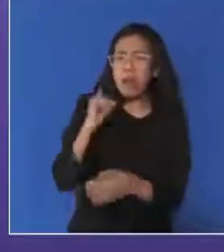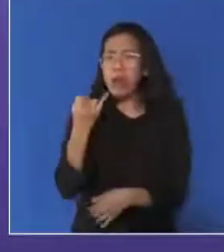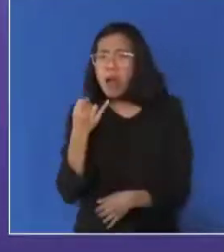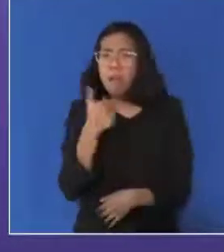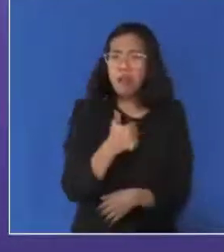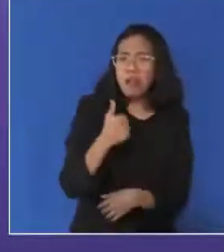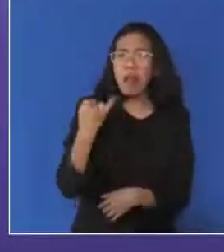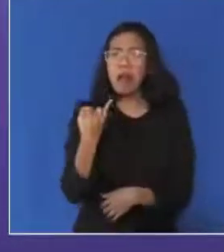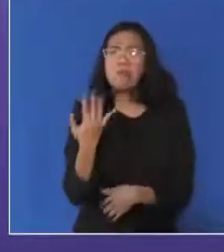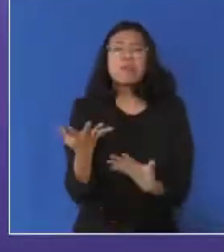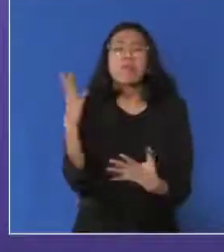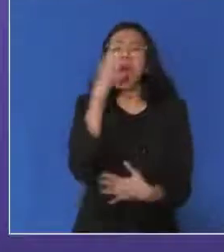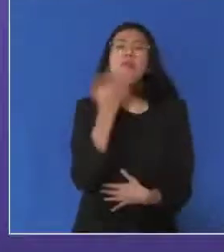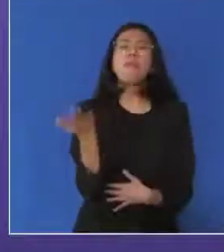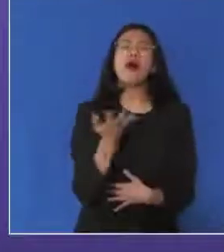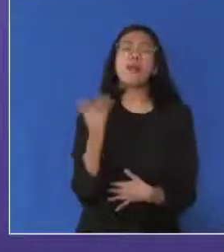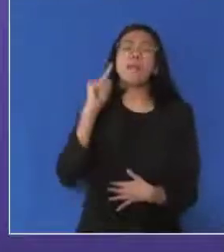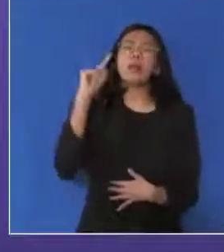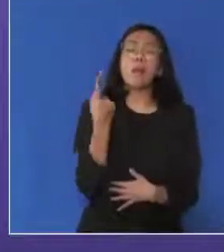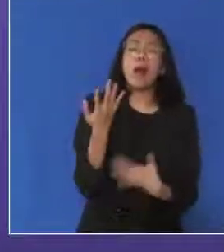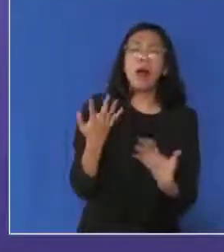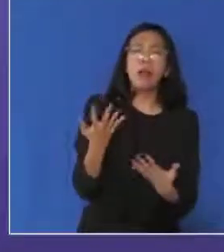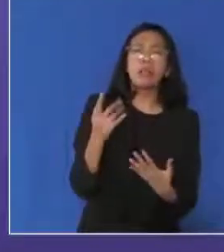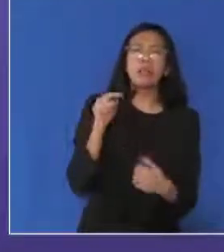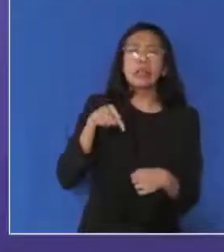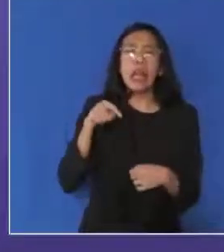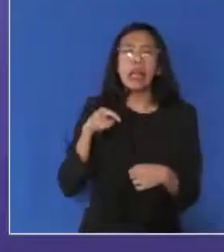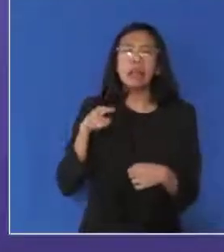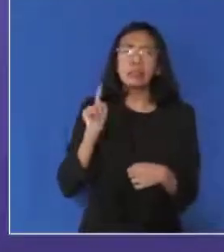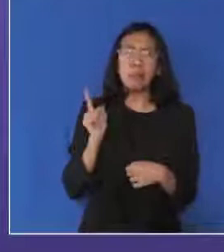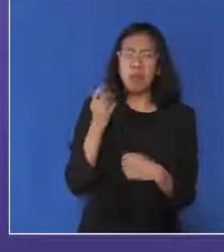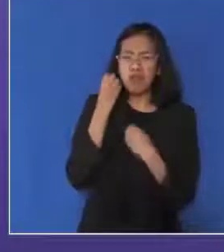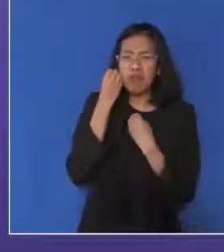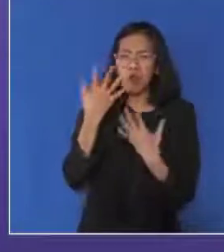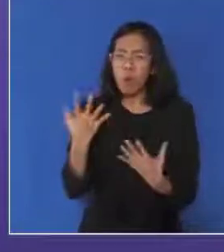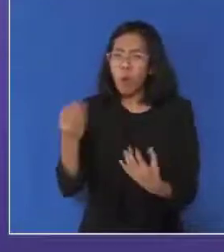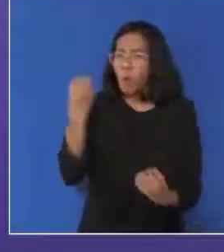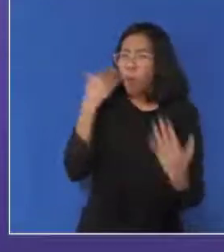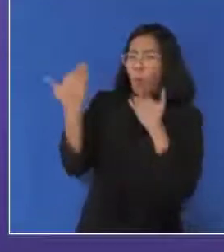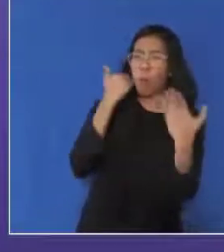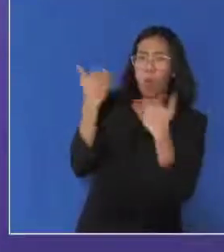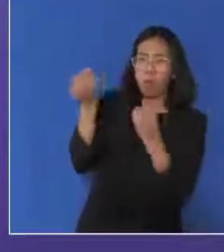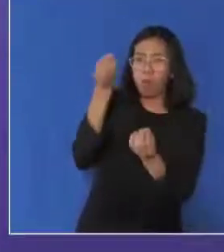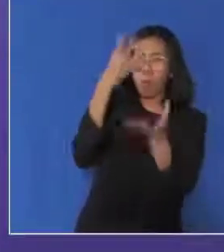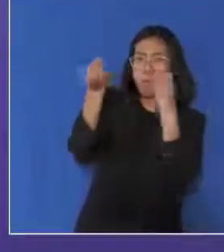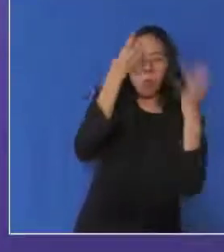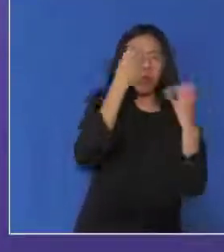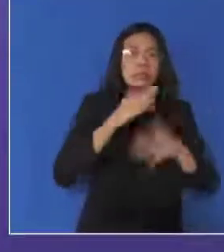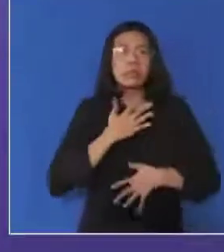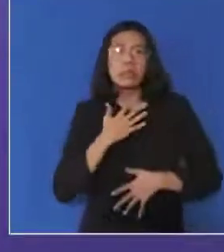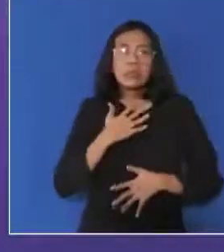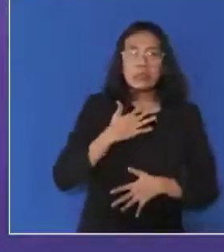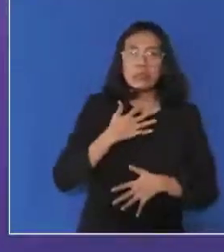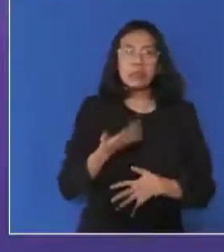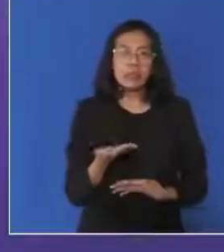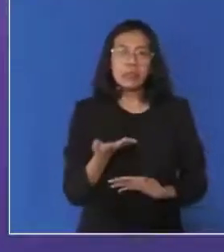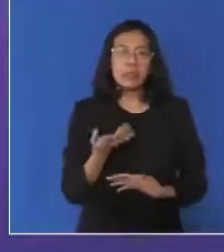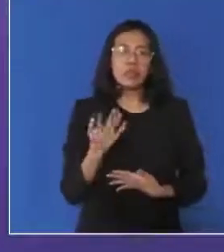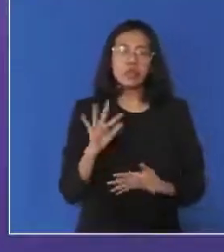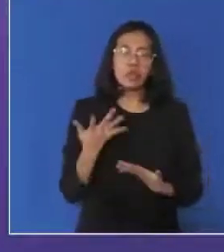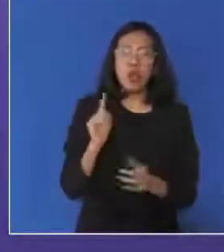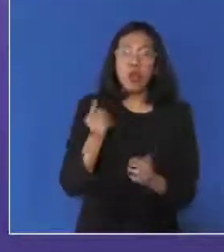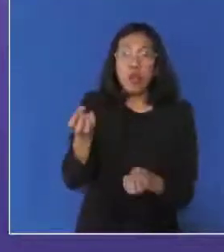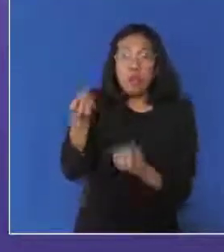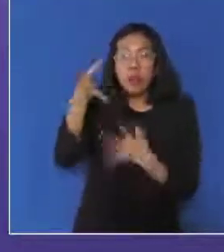terus Dimana saat ini sudah sampai pada teknik informasi ya Terus bagaimana sih dampaknya bagi masyarakat